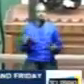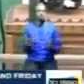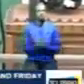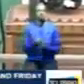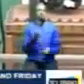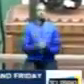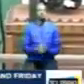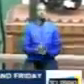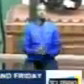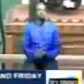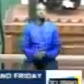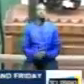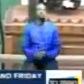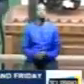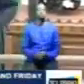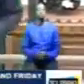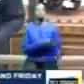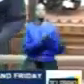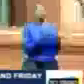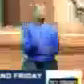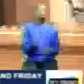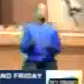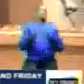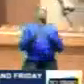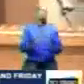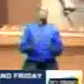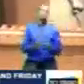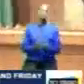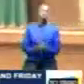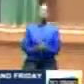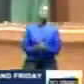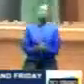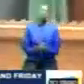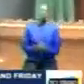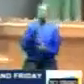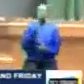ile kuvua le vile. Donc depuis la maison, ni kusema tangia kunyumba kokule. Wewe mwenye mbele